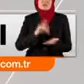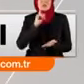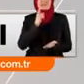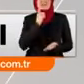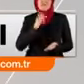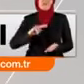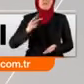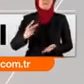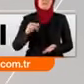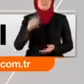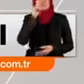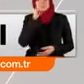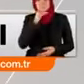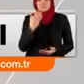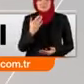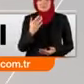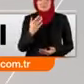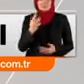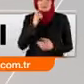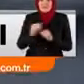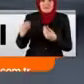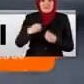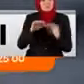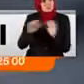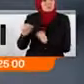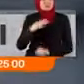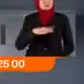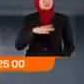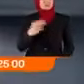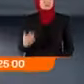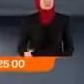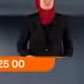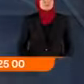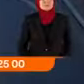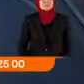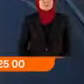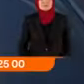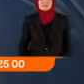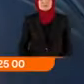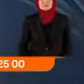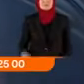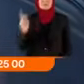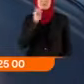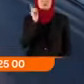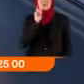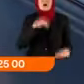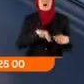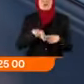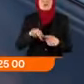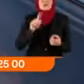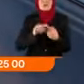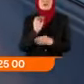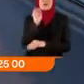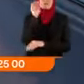bunu bu şekilde zarar verdi gerçekten tutuklanmasını istiyorum bu Ünlü astrolog